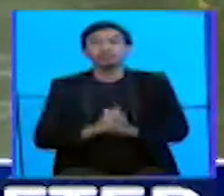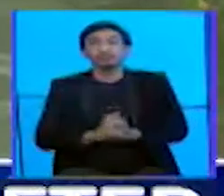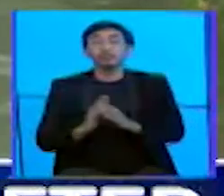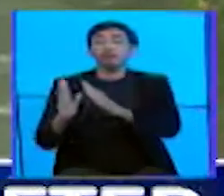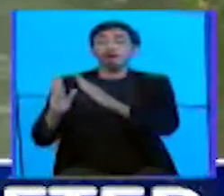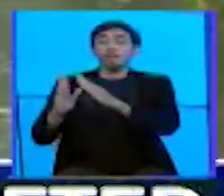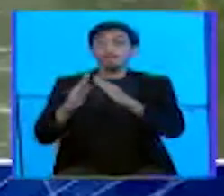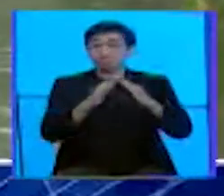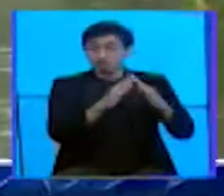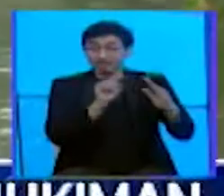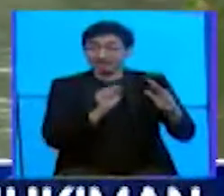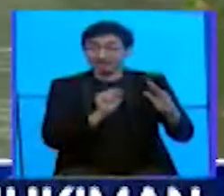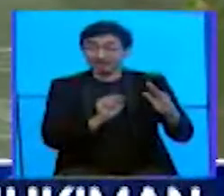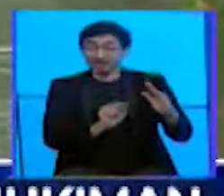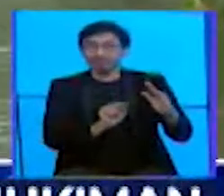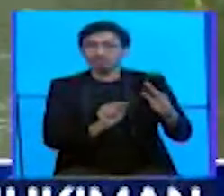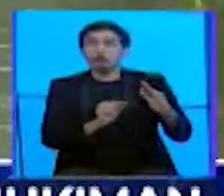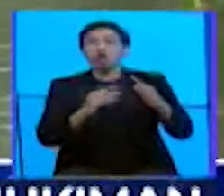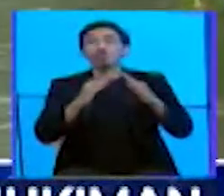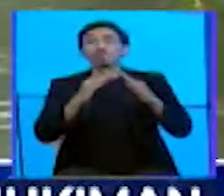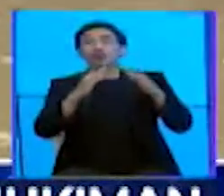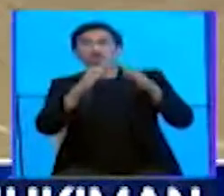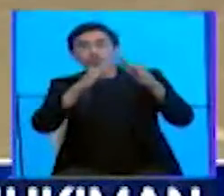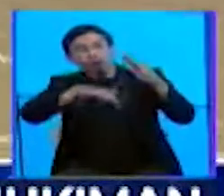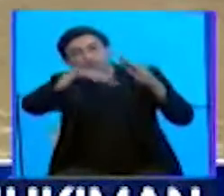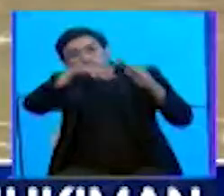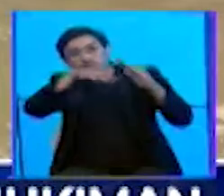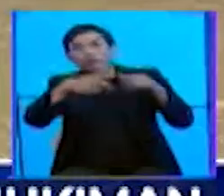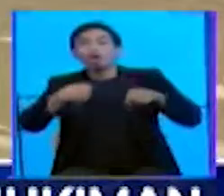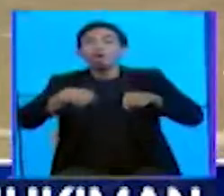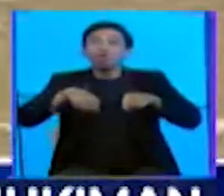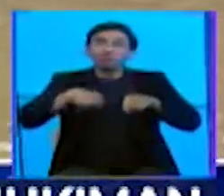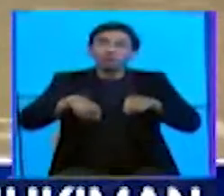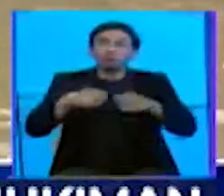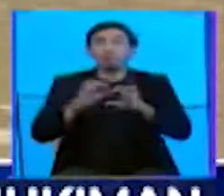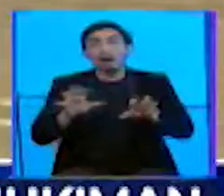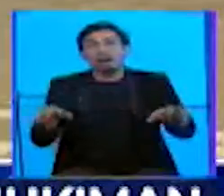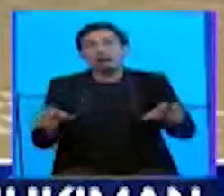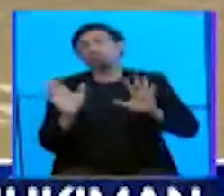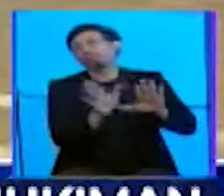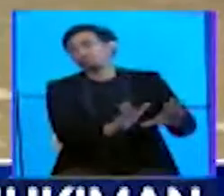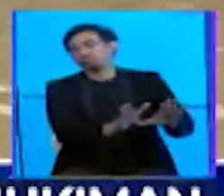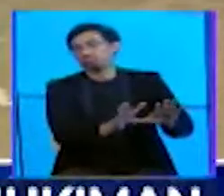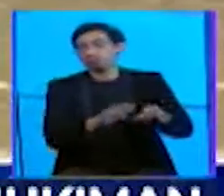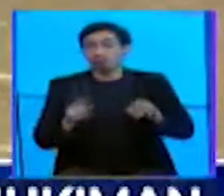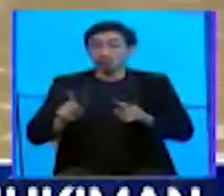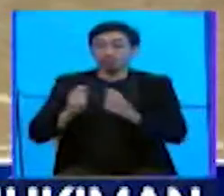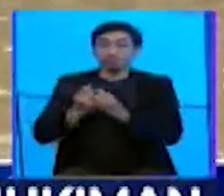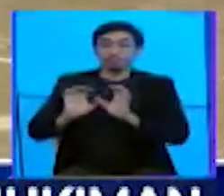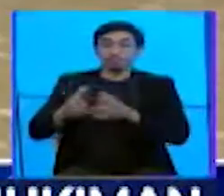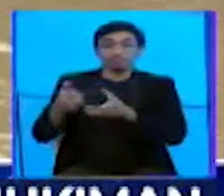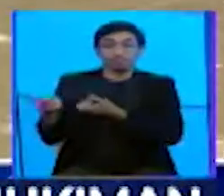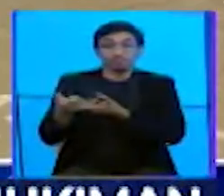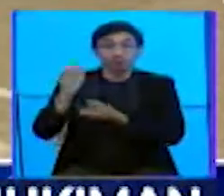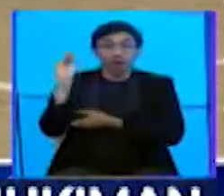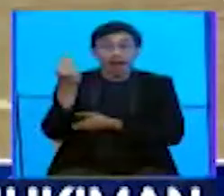juga sudah tenggelam. Adapun motor juga barang berharga yang masih ditinggalkan di sana. Namun memang tim gabungan dari Damkar Pemprov DKI Jakarta,